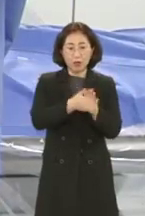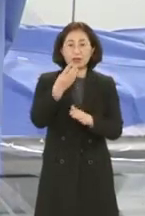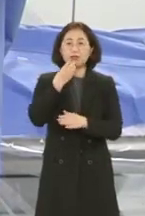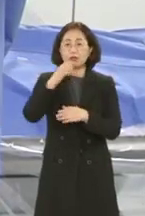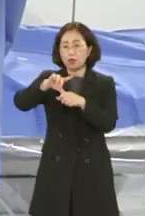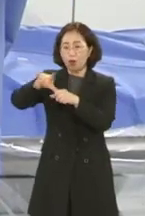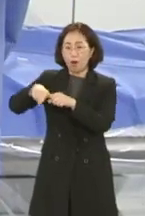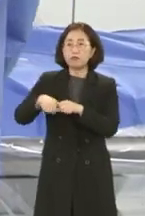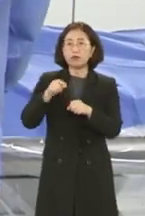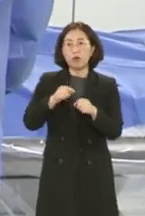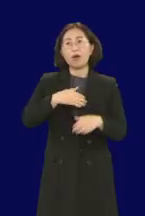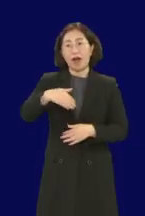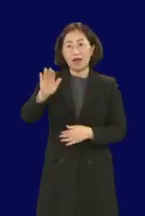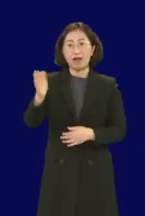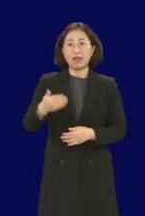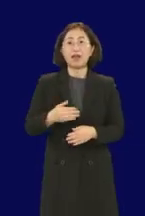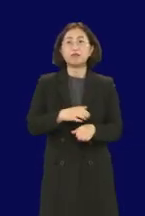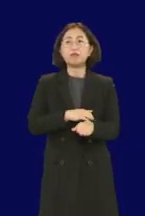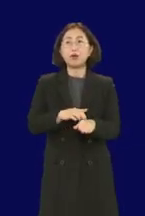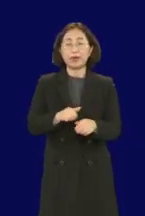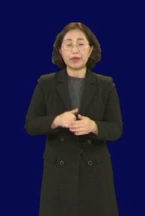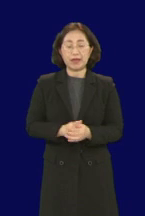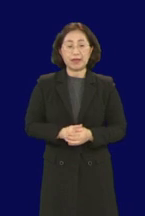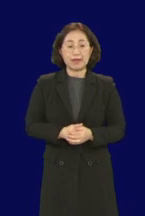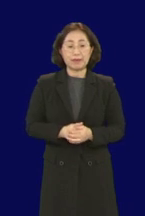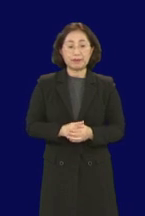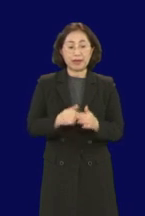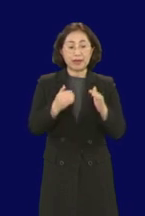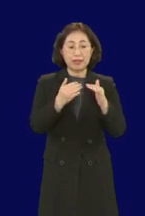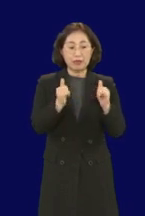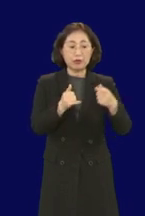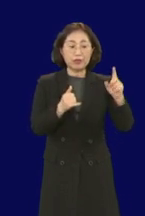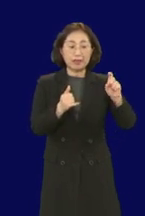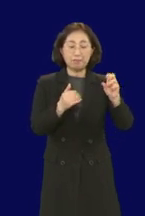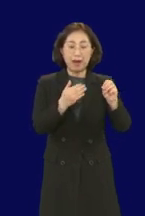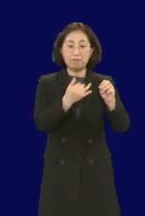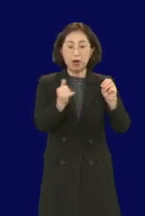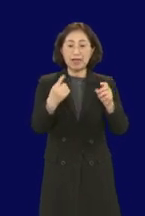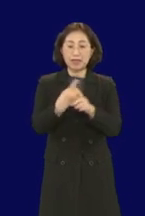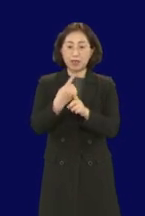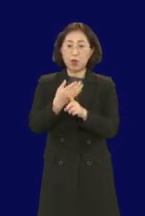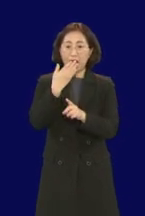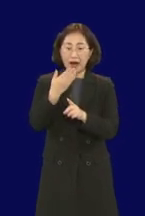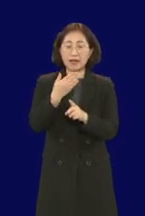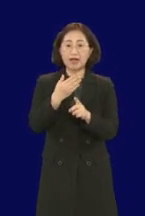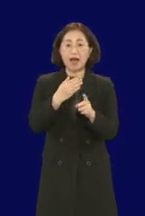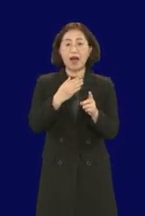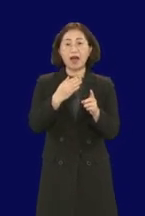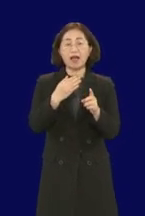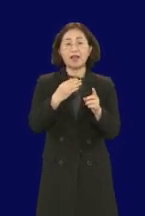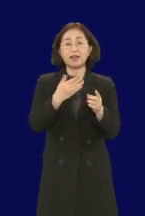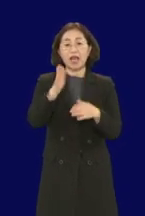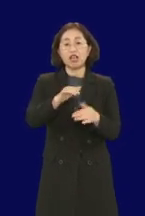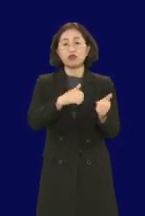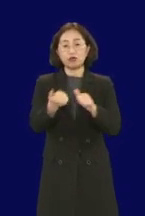수도권으로 가야 합니다. 사정이 이렇다 보니 인구 10만 명당 치료 가능한 환자의 사망률도